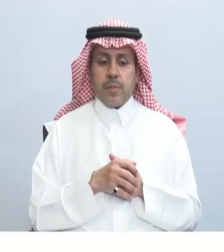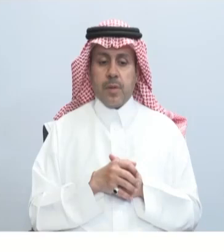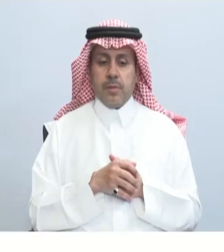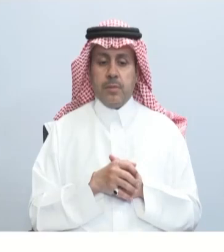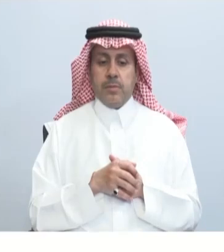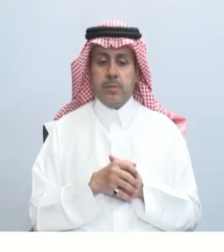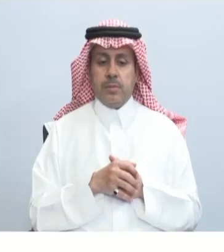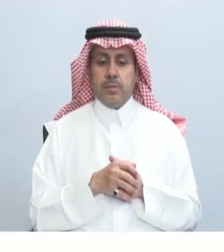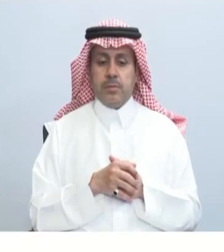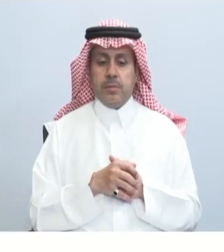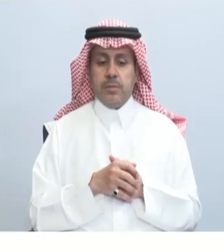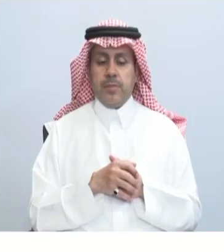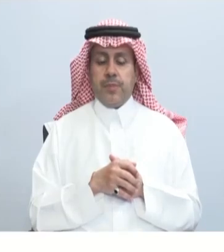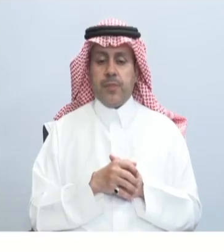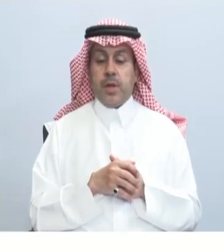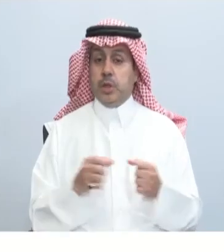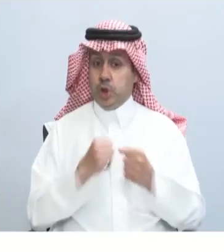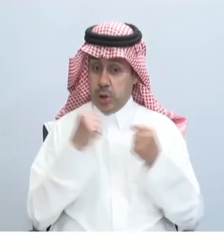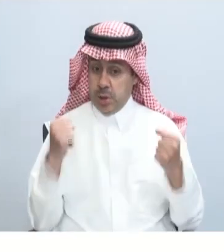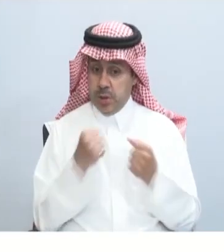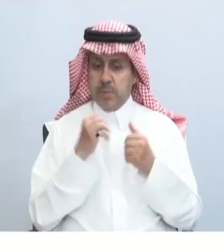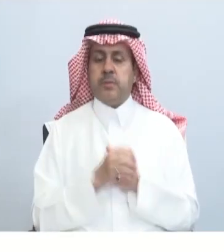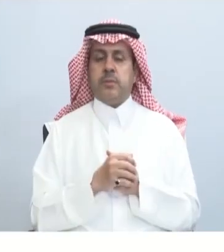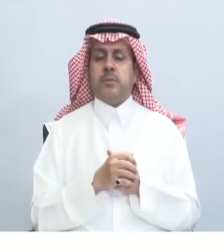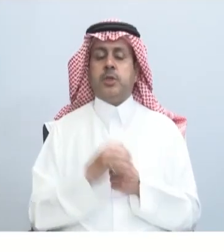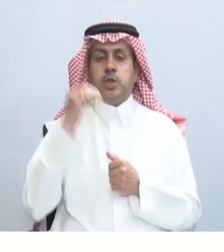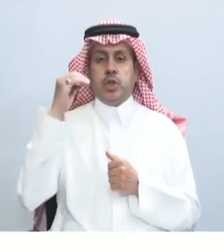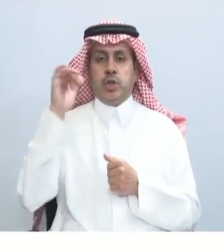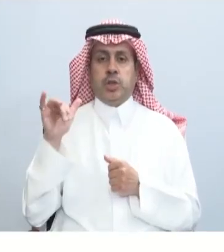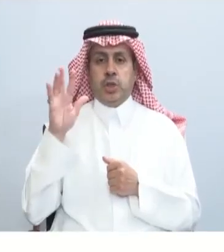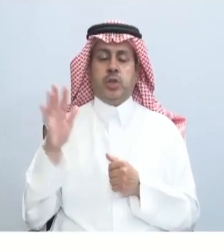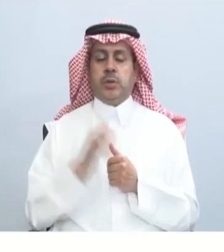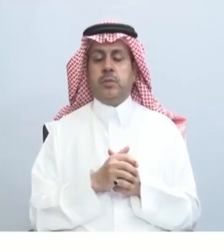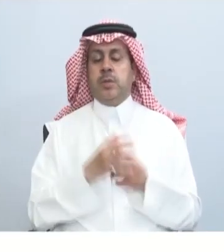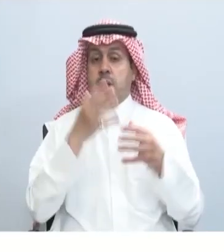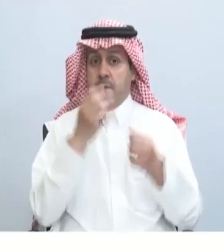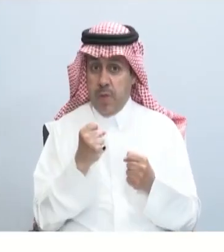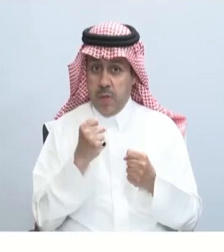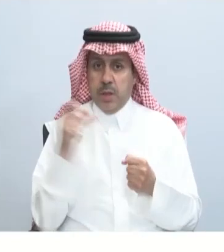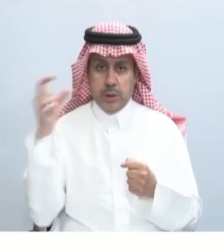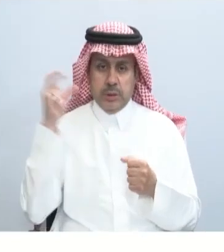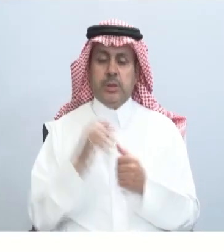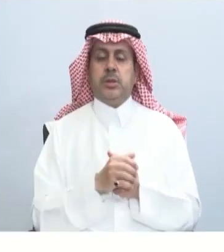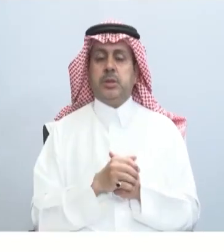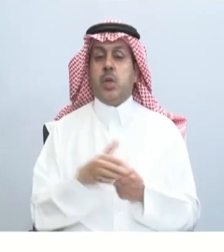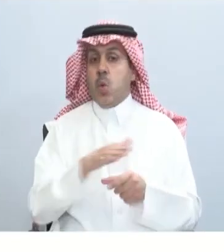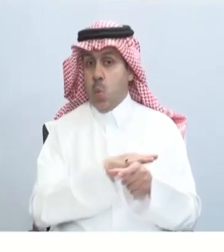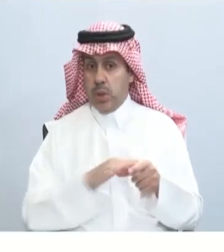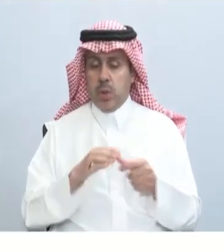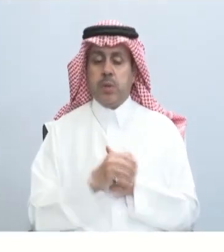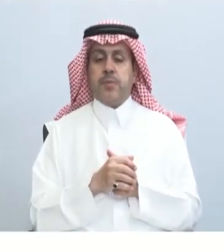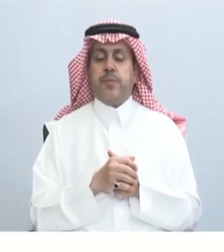لذلك نعم جهز جيشا لحمايه الدين والدوله